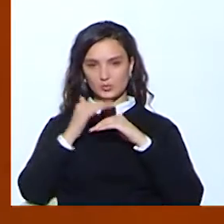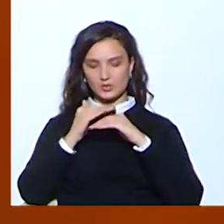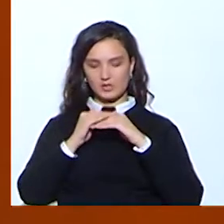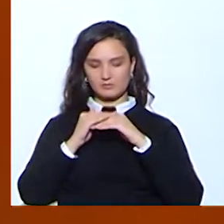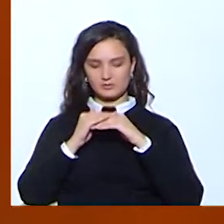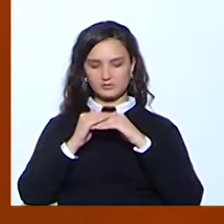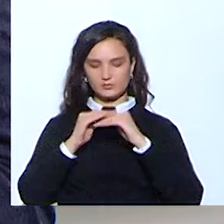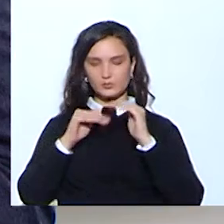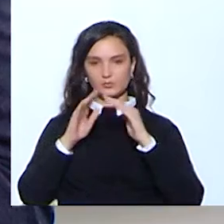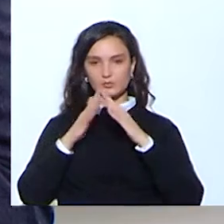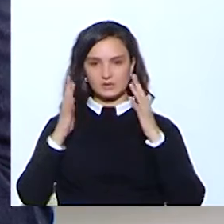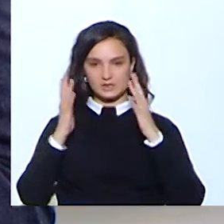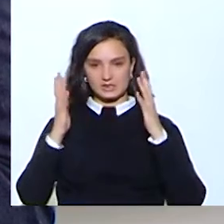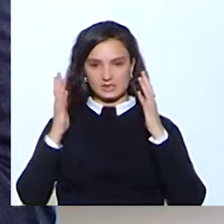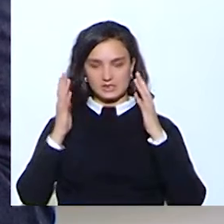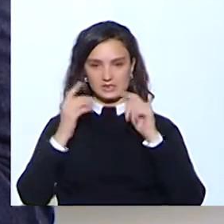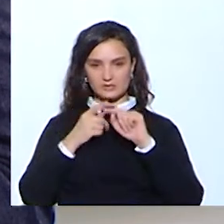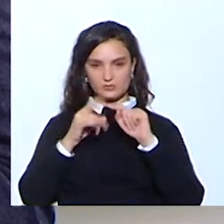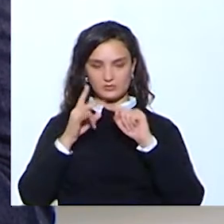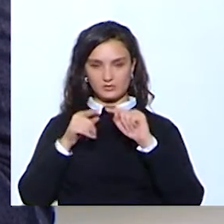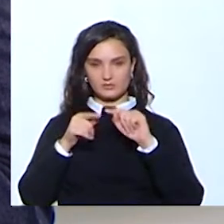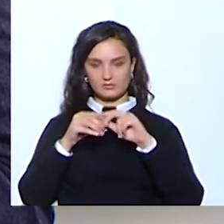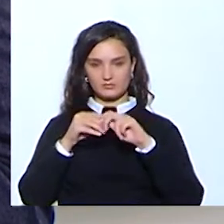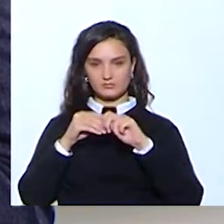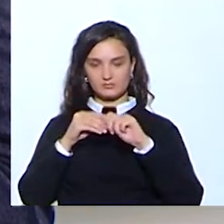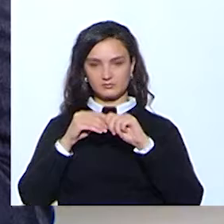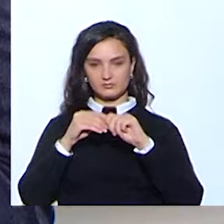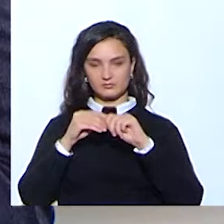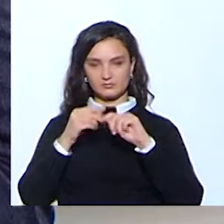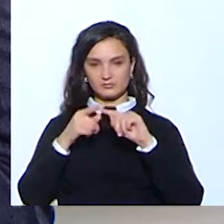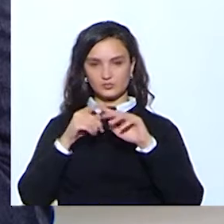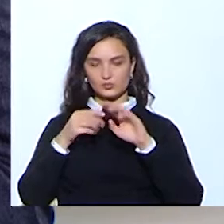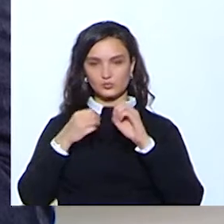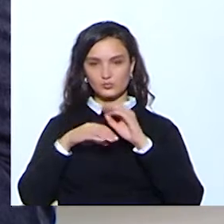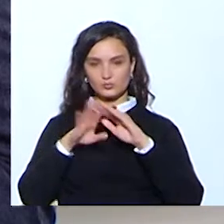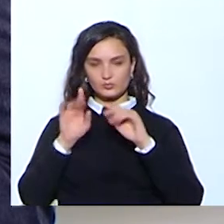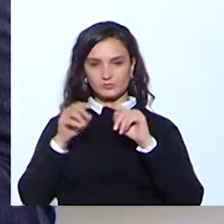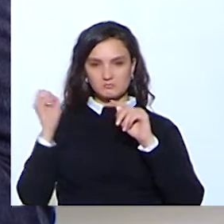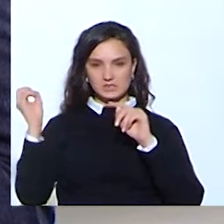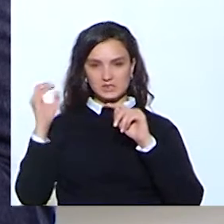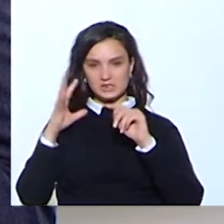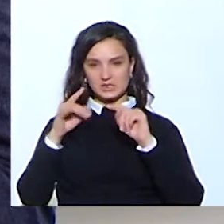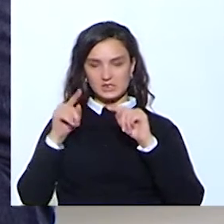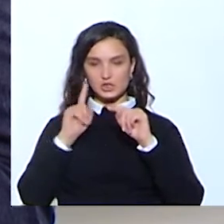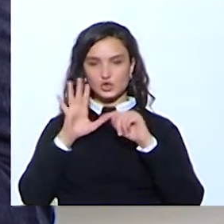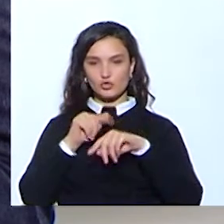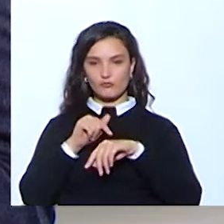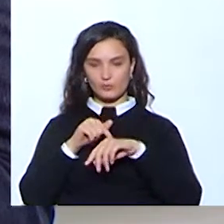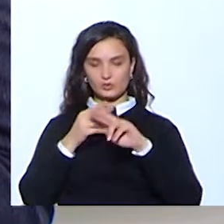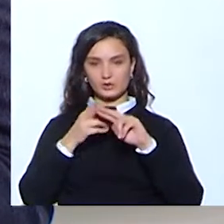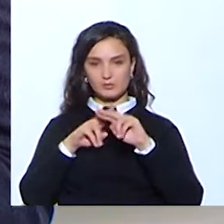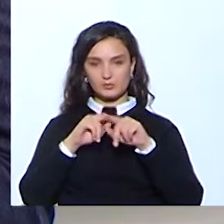ღამით? უფრო მეტად დღისით, მაგამდე მივალეხლავენ, ეს გახლავთ უფრო მზეზე გამოსვლის დისკომფორტი,